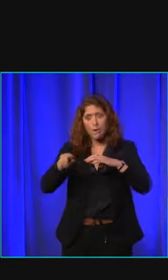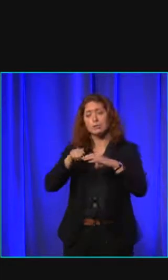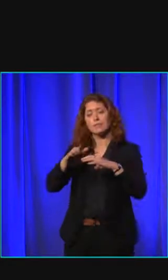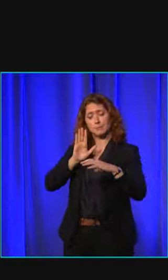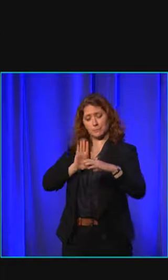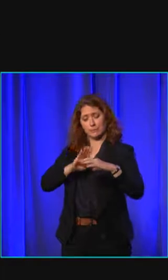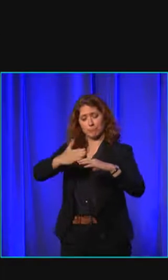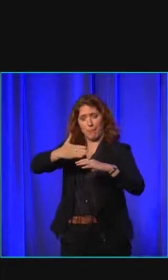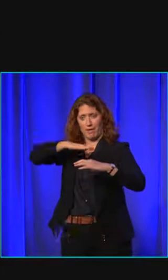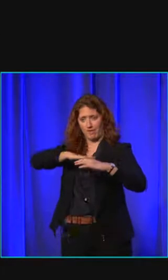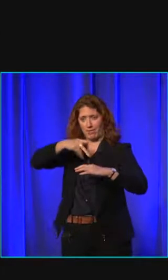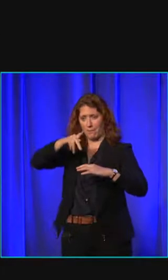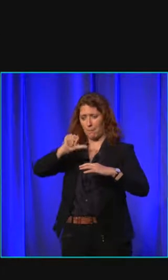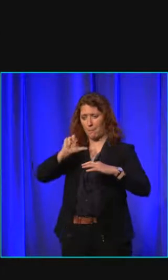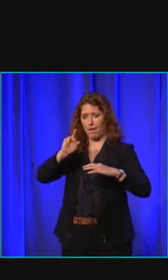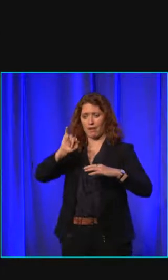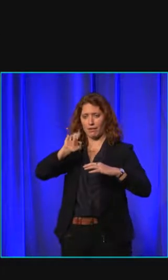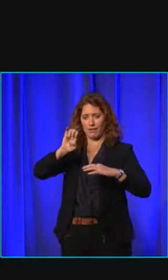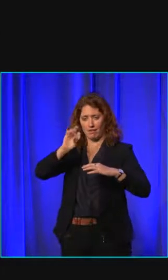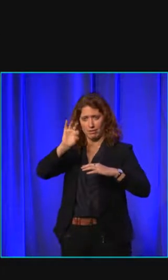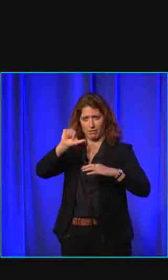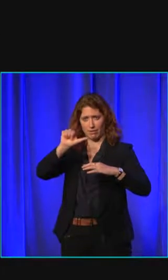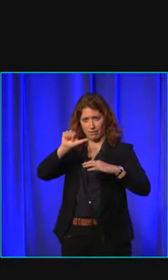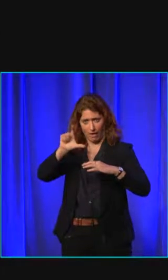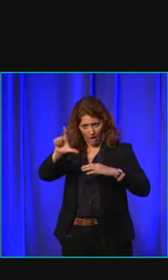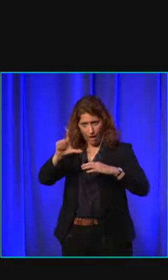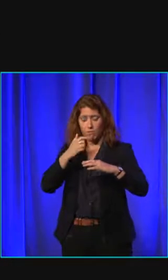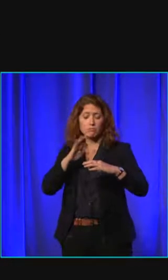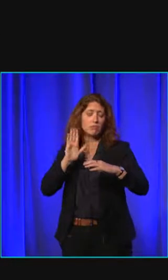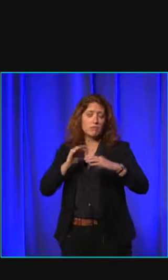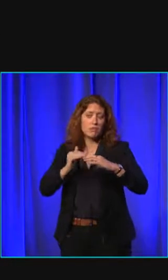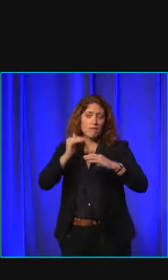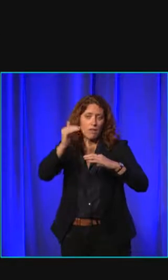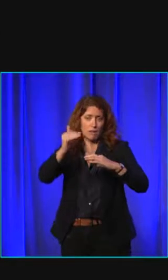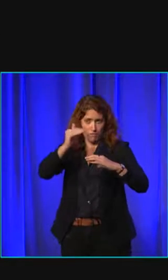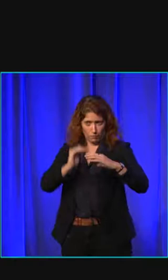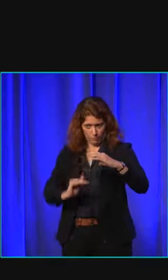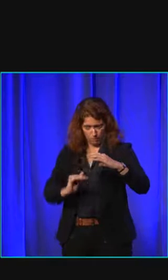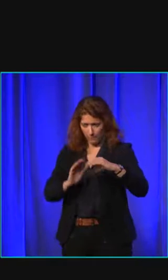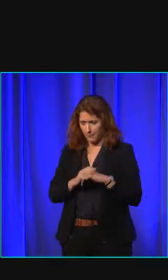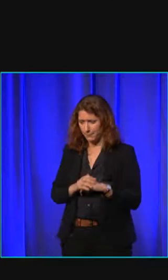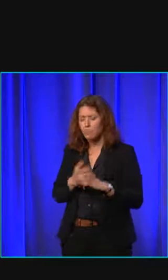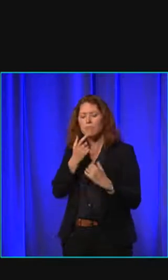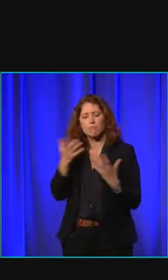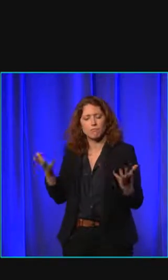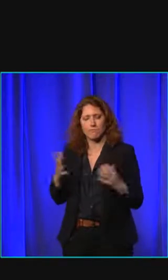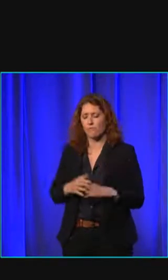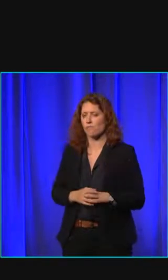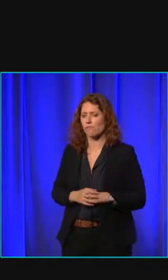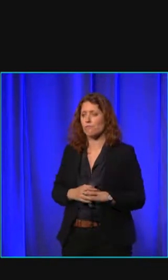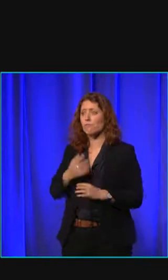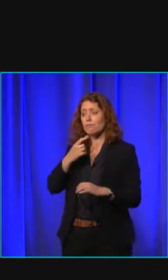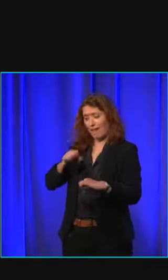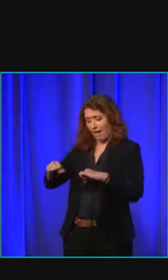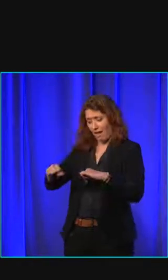pariétal, que ce soit dans sa partie inférieure ou supérieure. Ça veut donc dire que, grosso modo, une